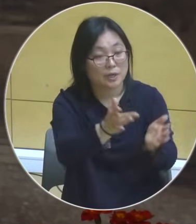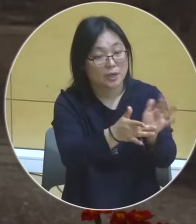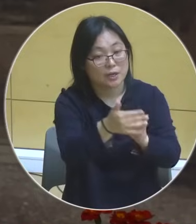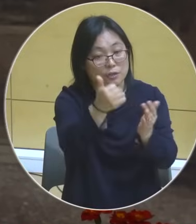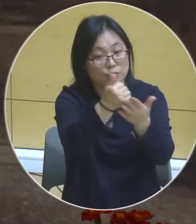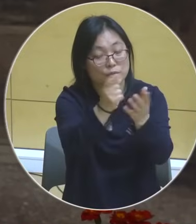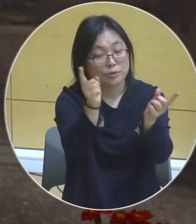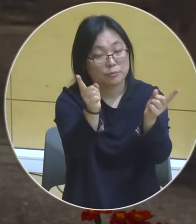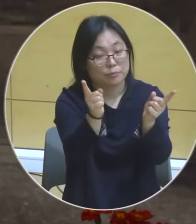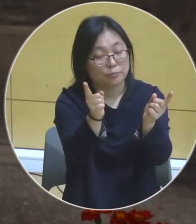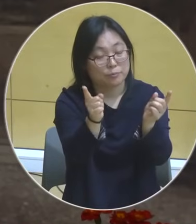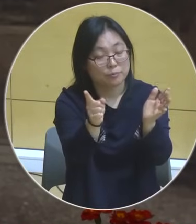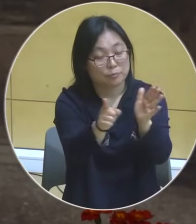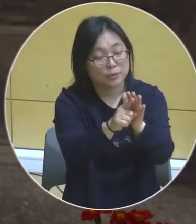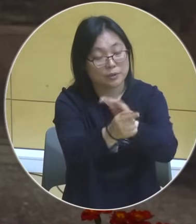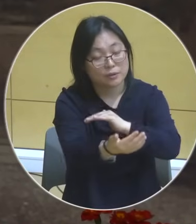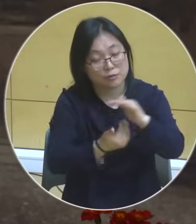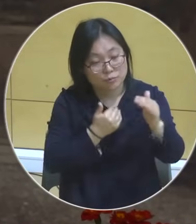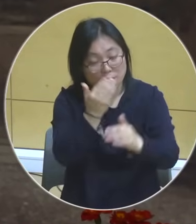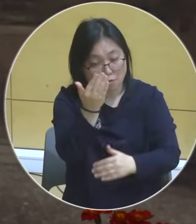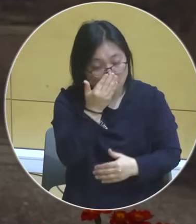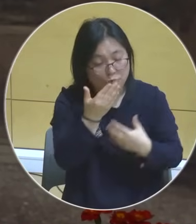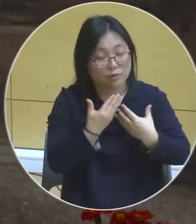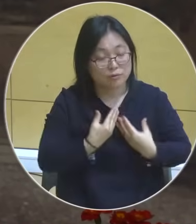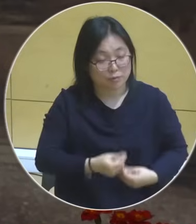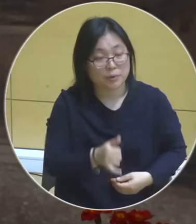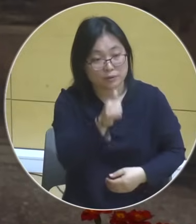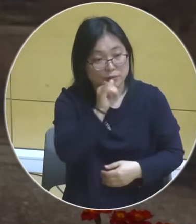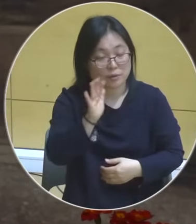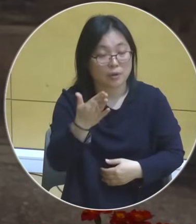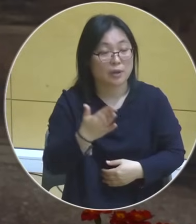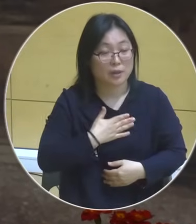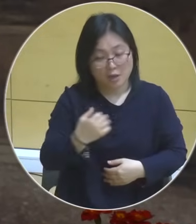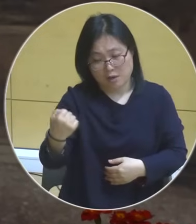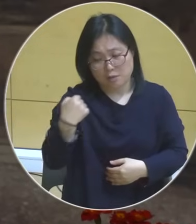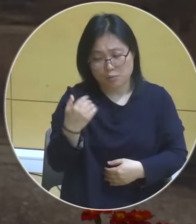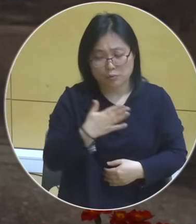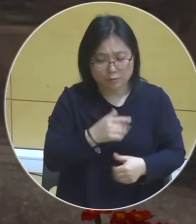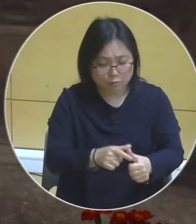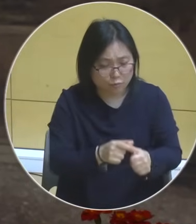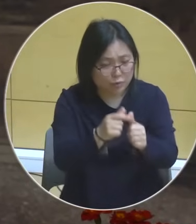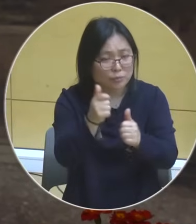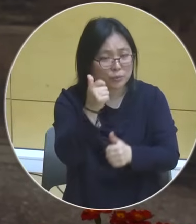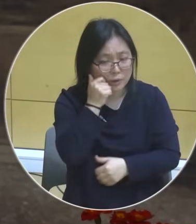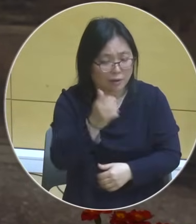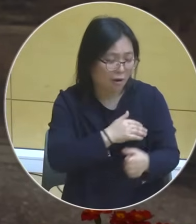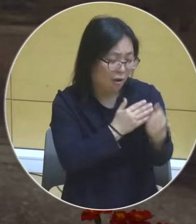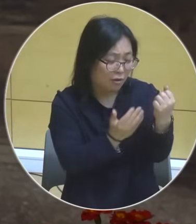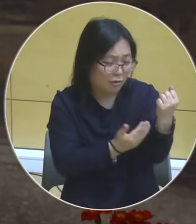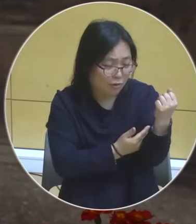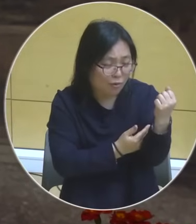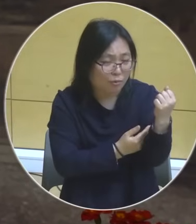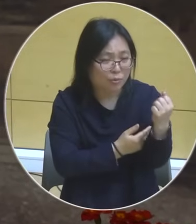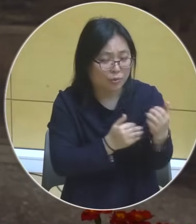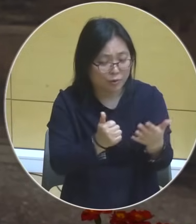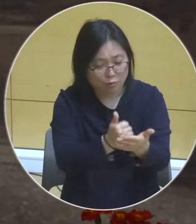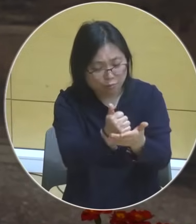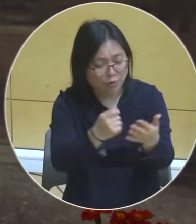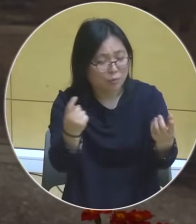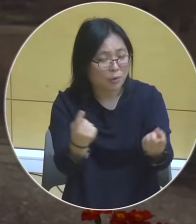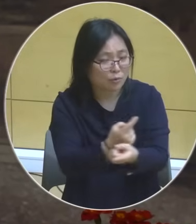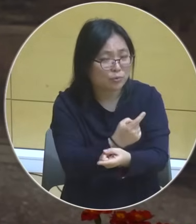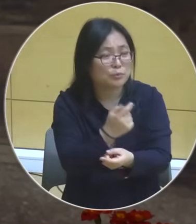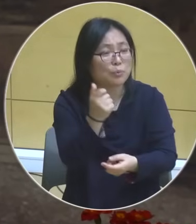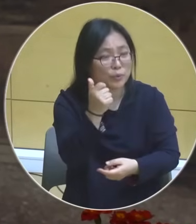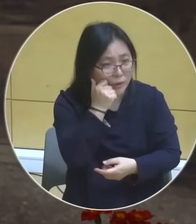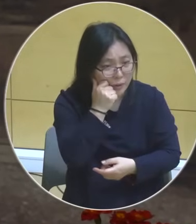전에 거룩한 절망이 우리들 속에 있어야 됩니다. 내 힘으로는 나를 구원할 수 없구나. 내 능력으로 나를 내 인생에 내 운명을 바꿀 수가 없구나